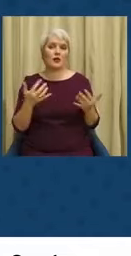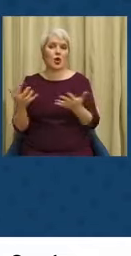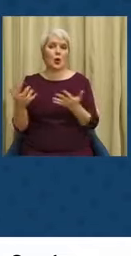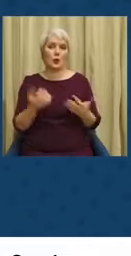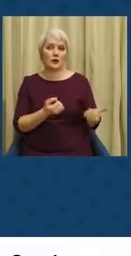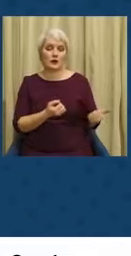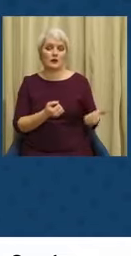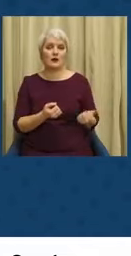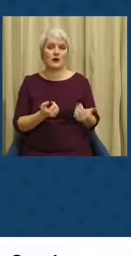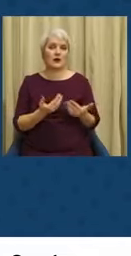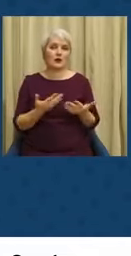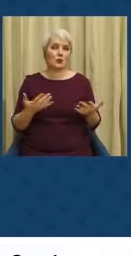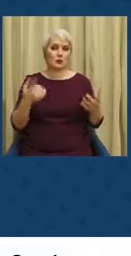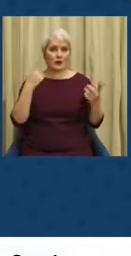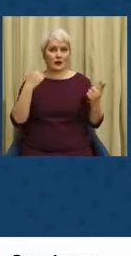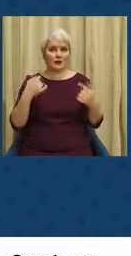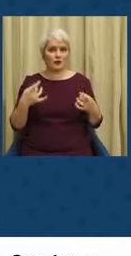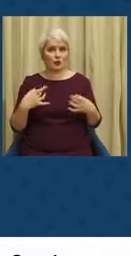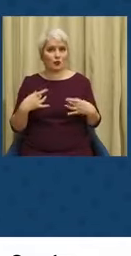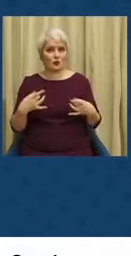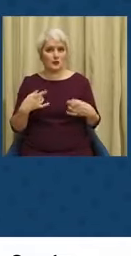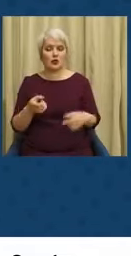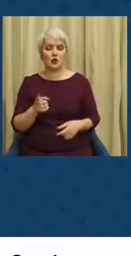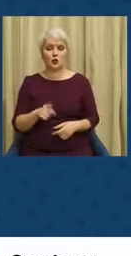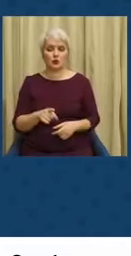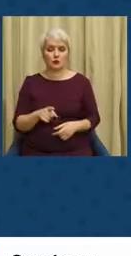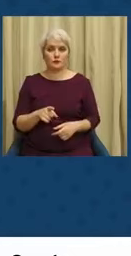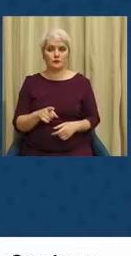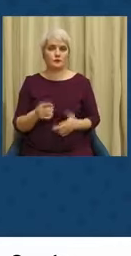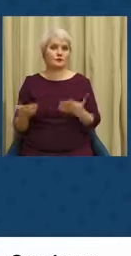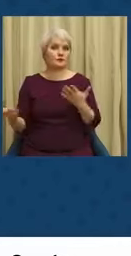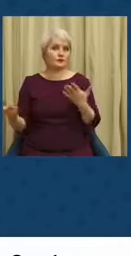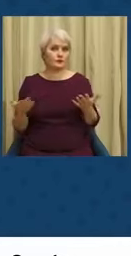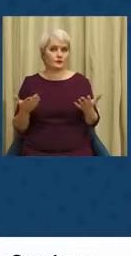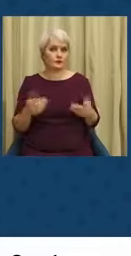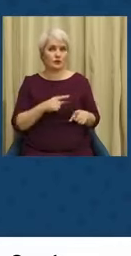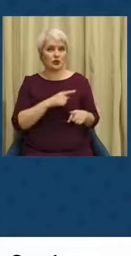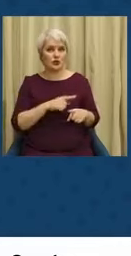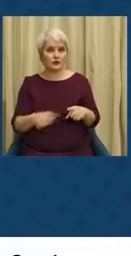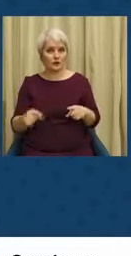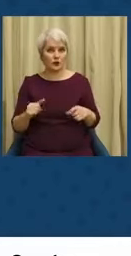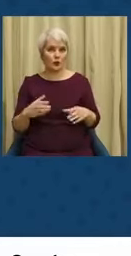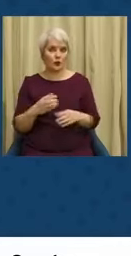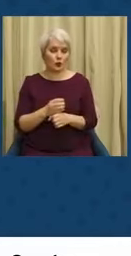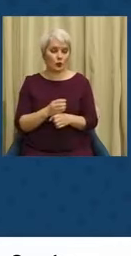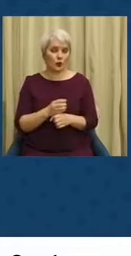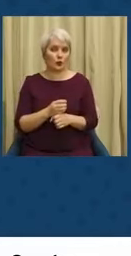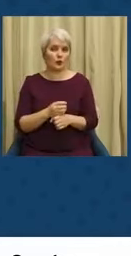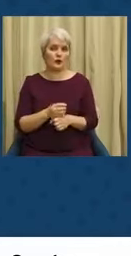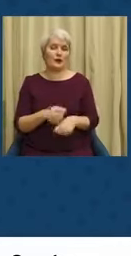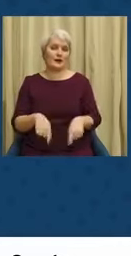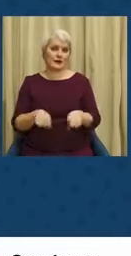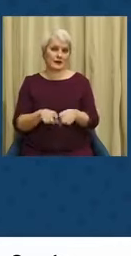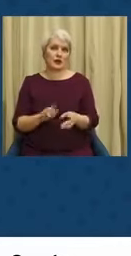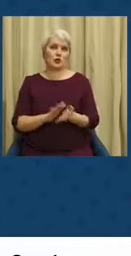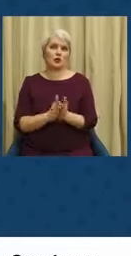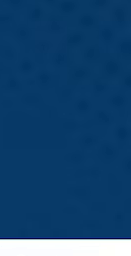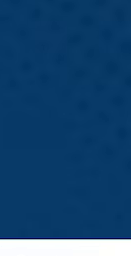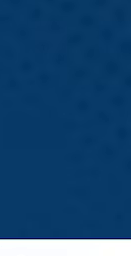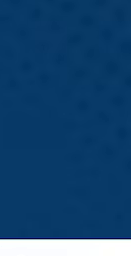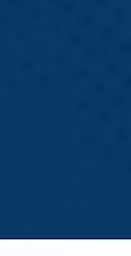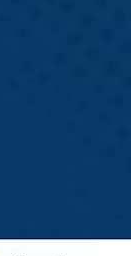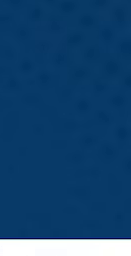певної інформації. Тому, ну, якщо швидко і коротко, то така ситуація.